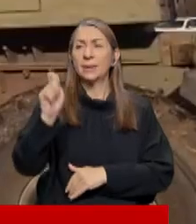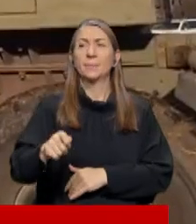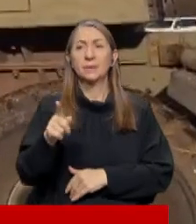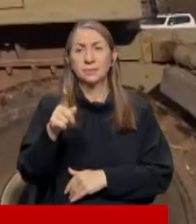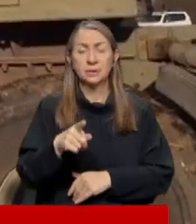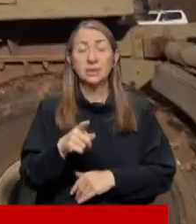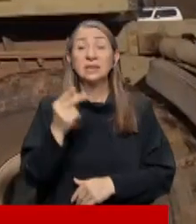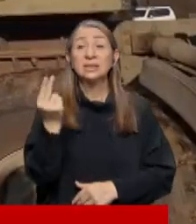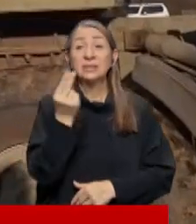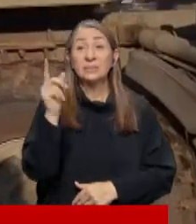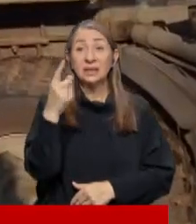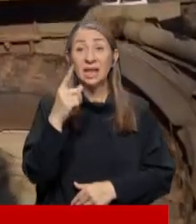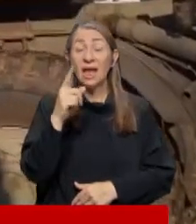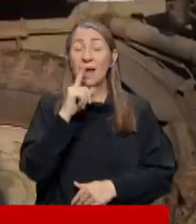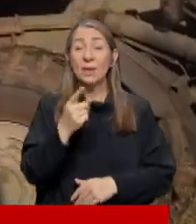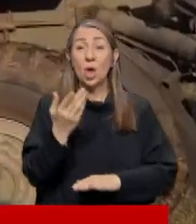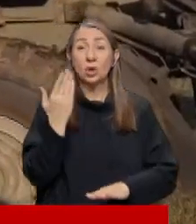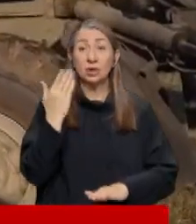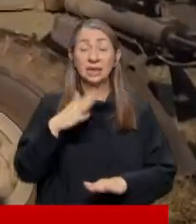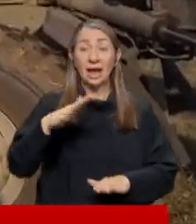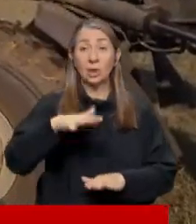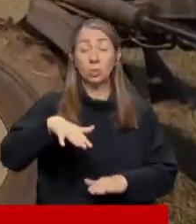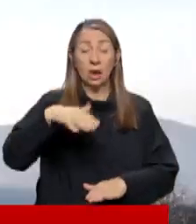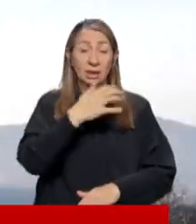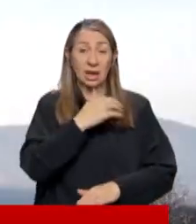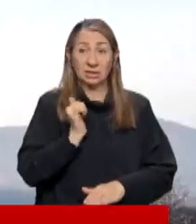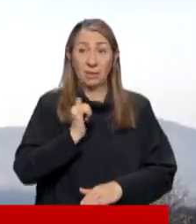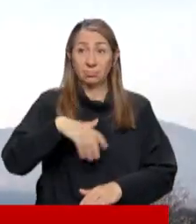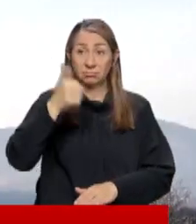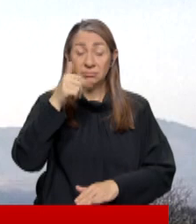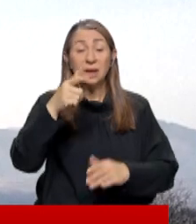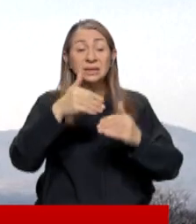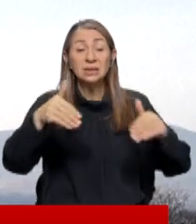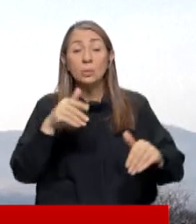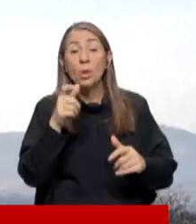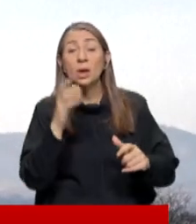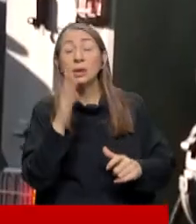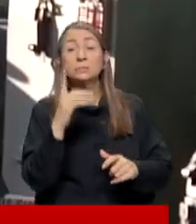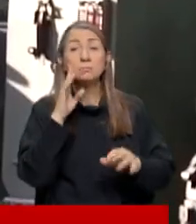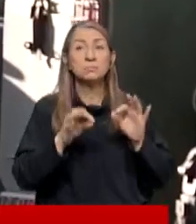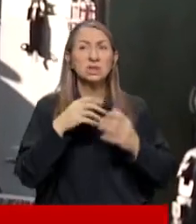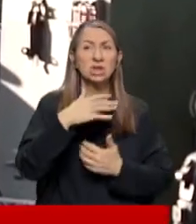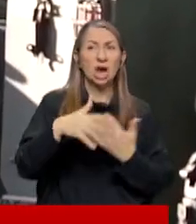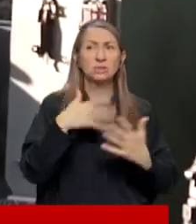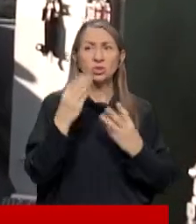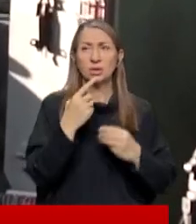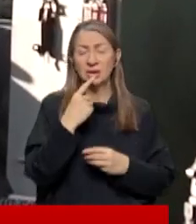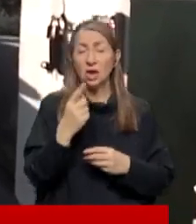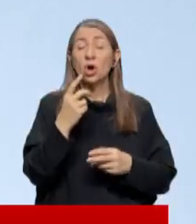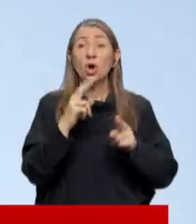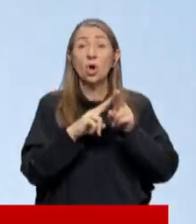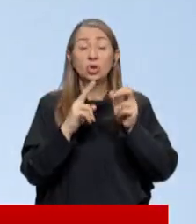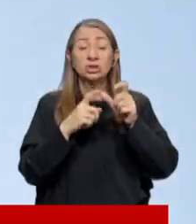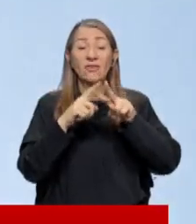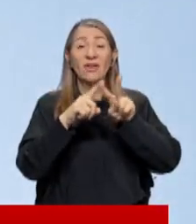verdi. Sırp liderinin emirleri öncesi Genelkurmay Başkanı sınır bölgesine gitti. Bölgedeki durumu karmaşık olarak niteledi. Kosovalı